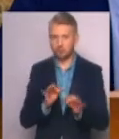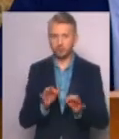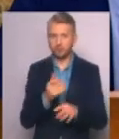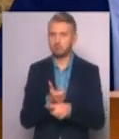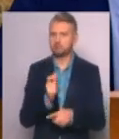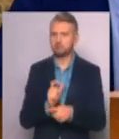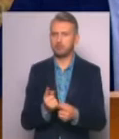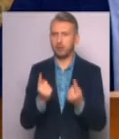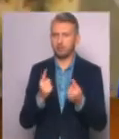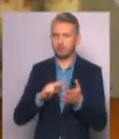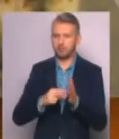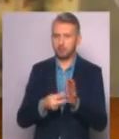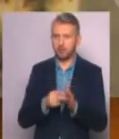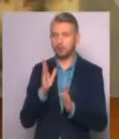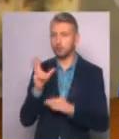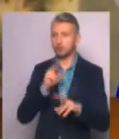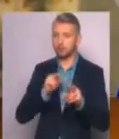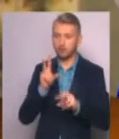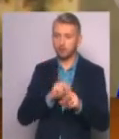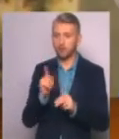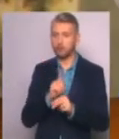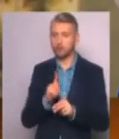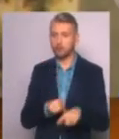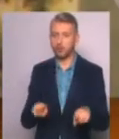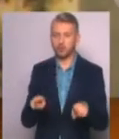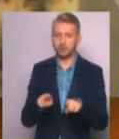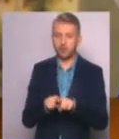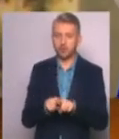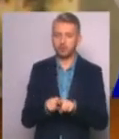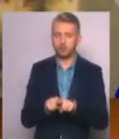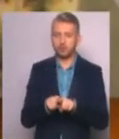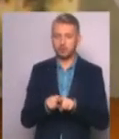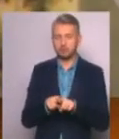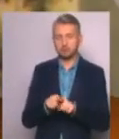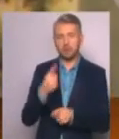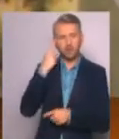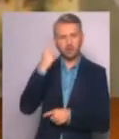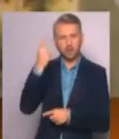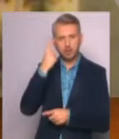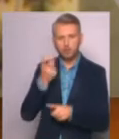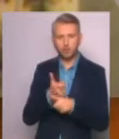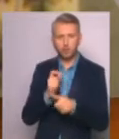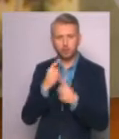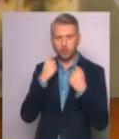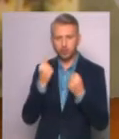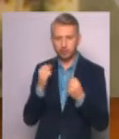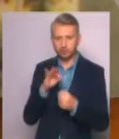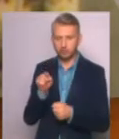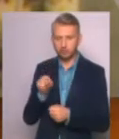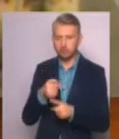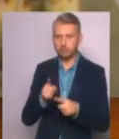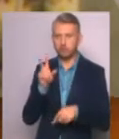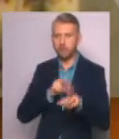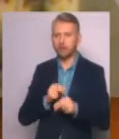амбітні плани, однак будемо сподіватися, що таким чином, тим паче заяви дуже гучні з приводу самого цього, це вважається один з